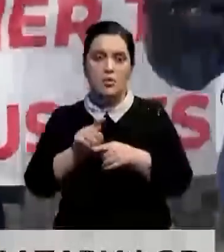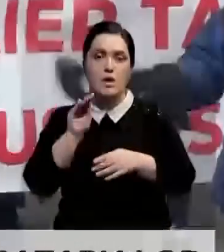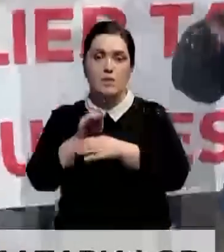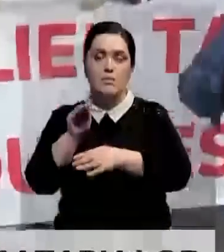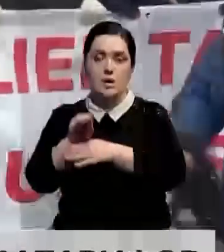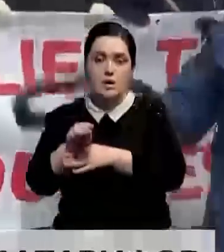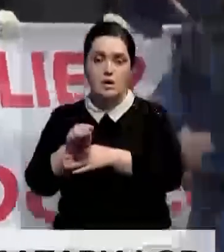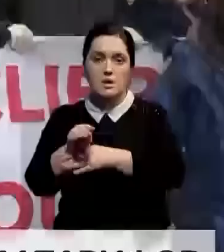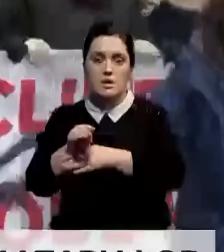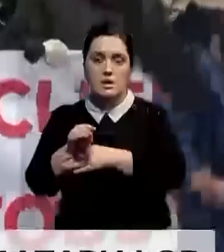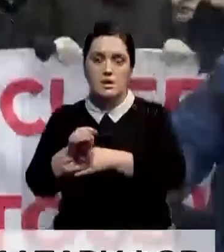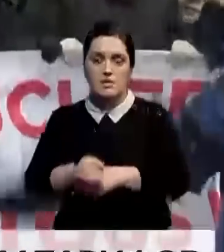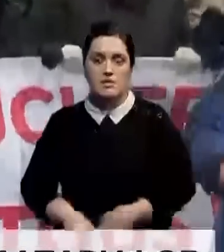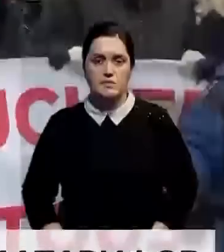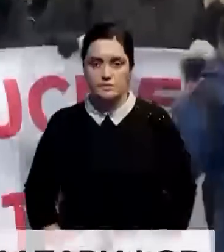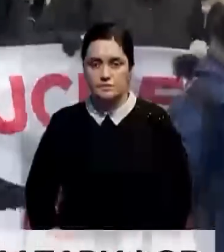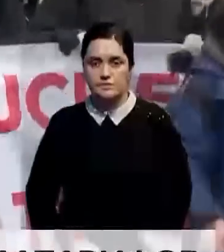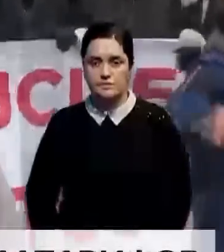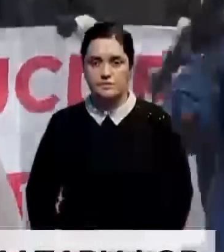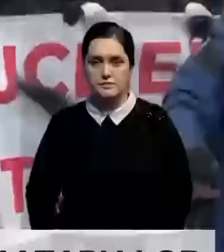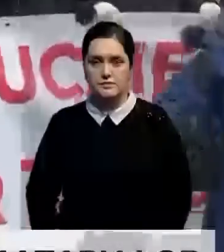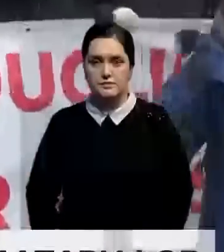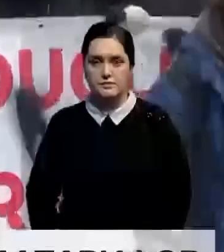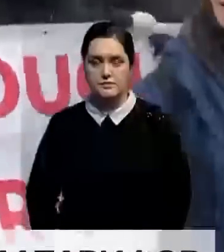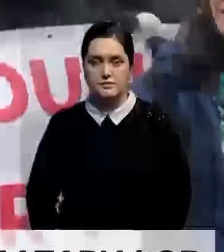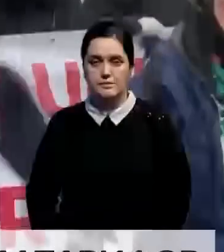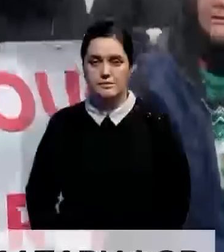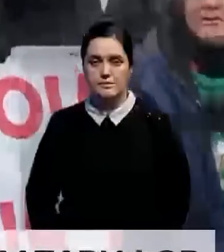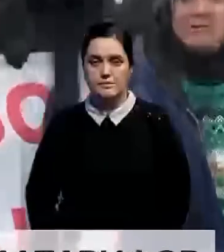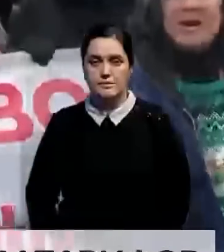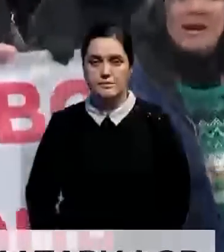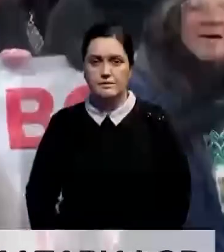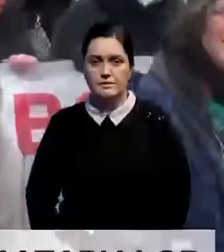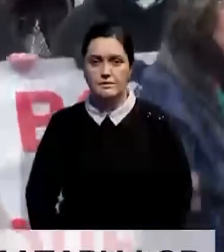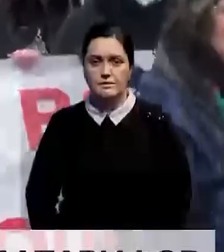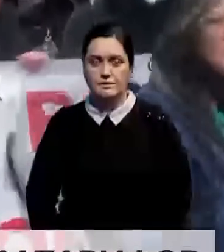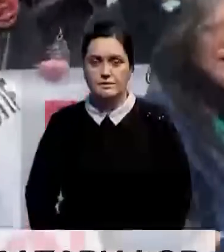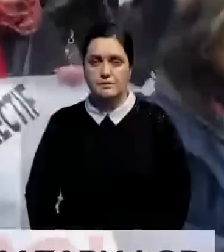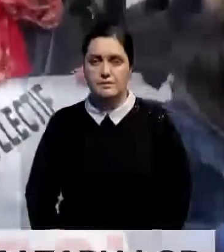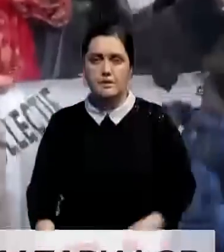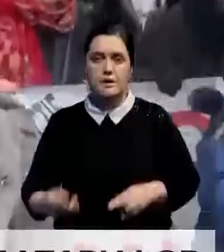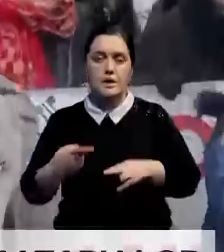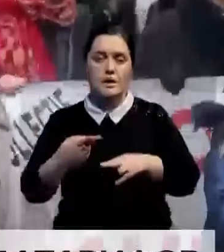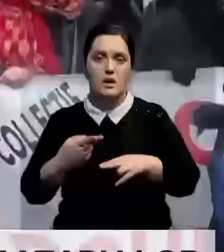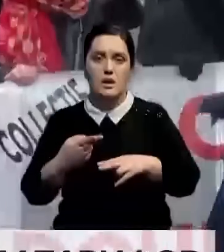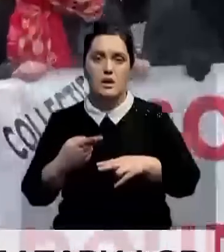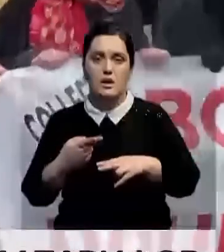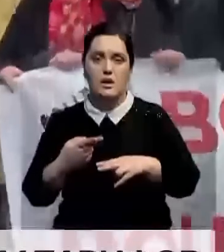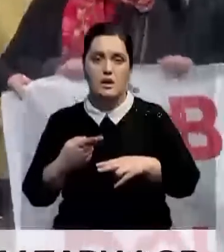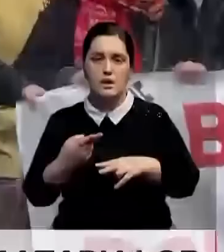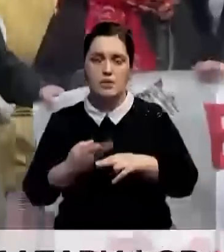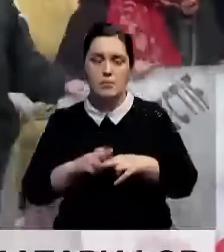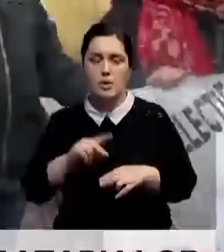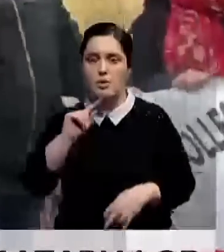тысяч евро, сейчас же электроэнергия может достигать 10 тысяч евро. То есть, представляете, это абсолютно